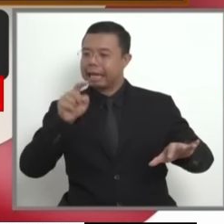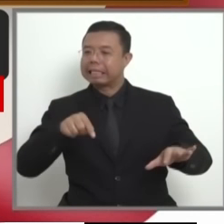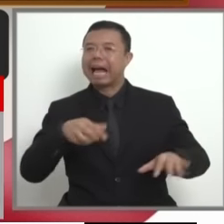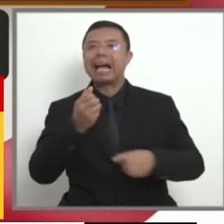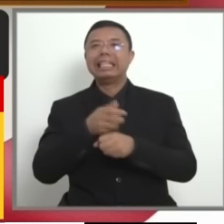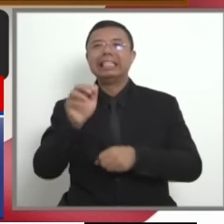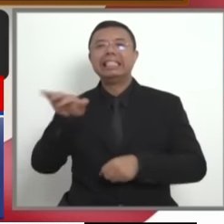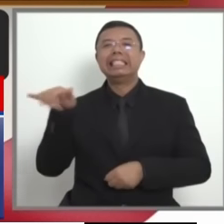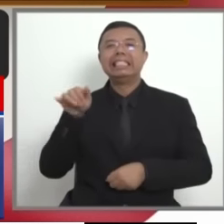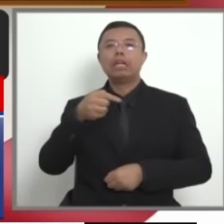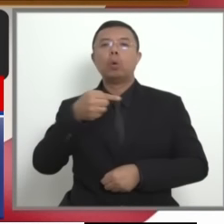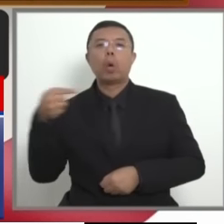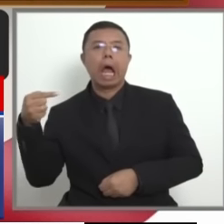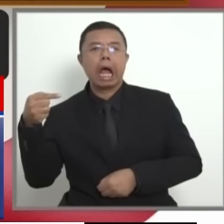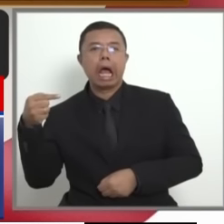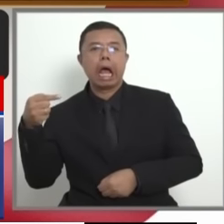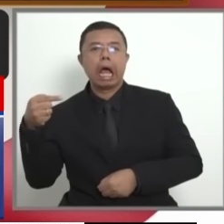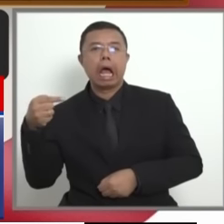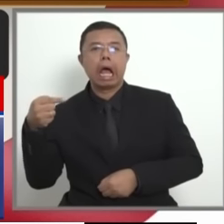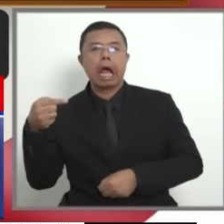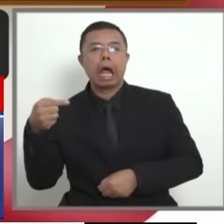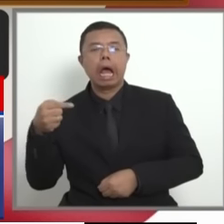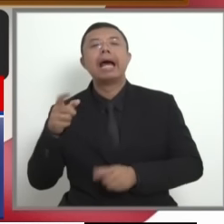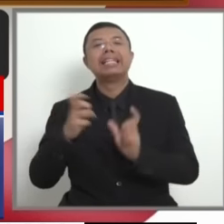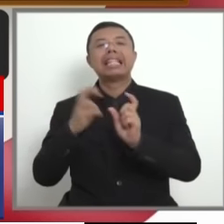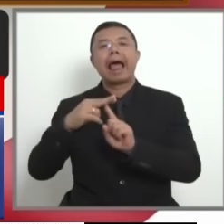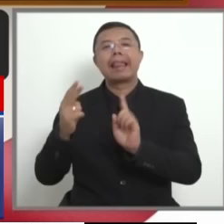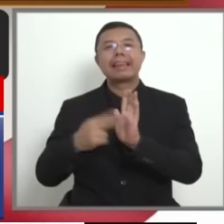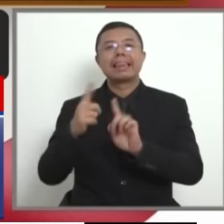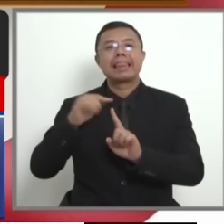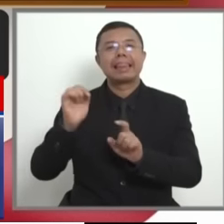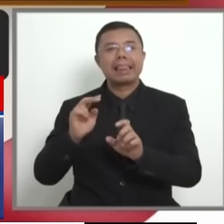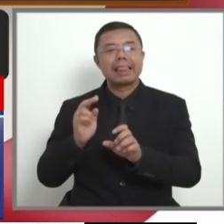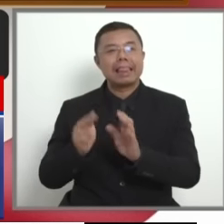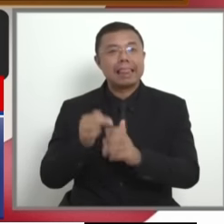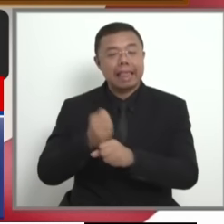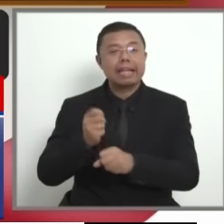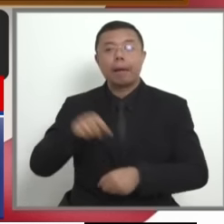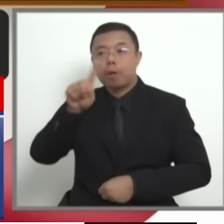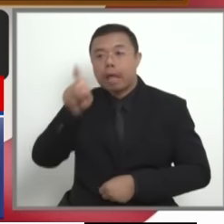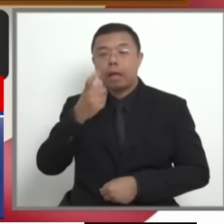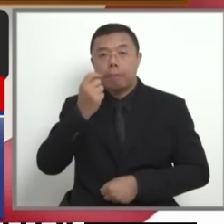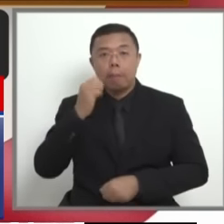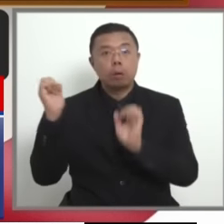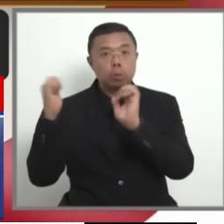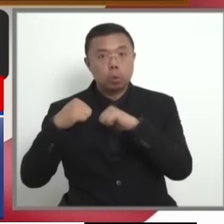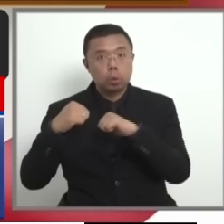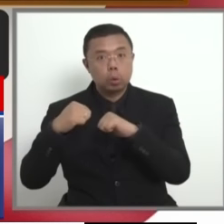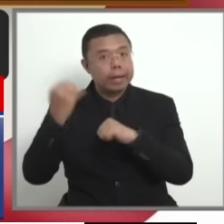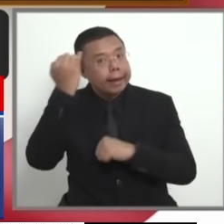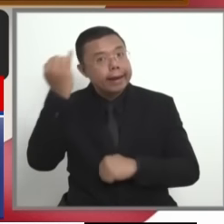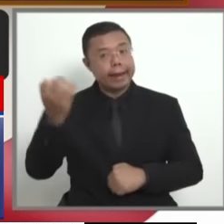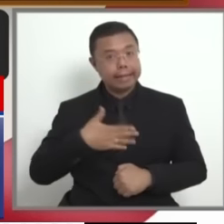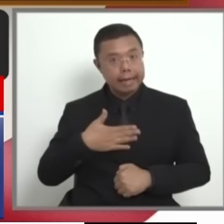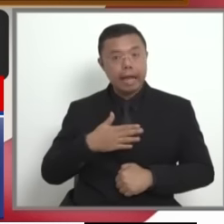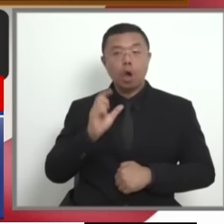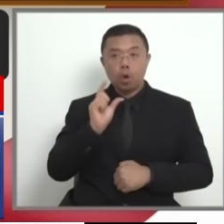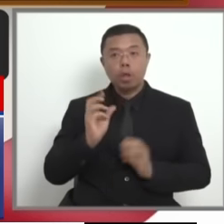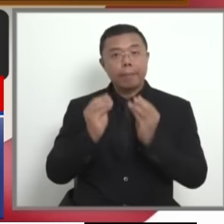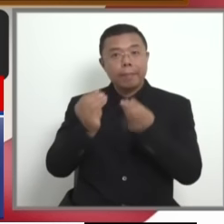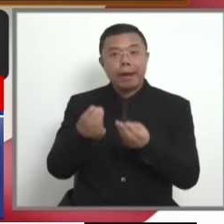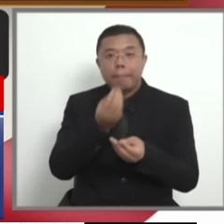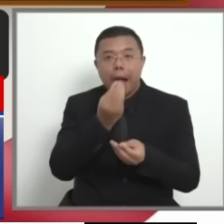gizi stunting e Saya ingin bertanya apakah Bapak setuju dengan eh gagasan saya untuk